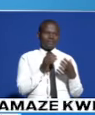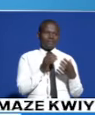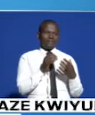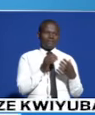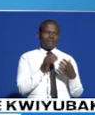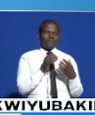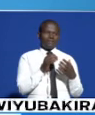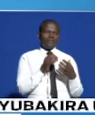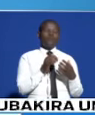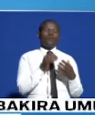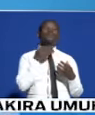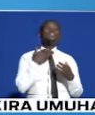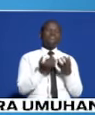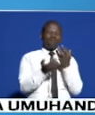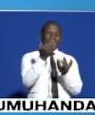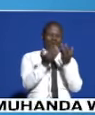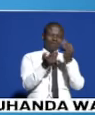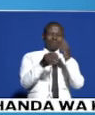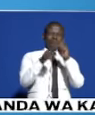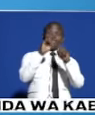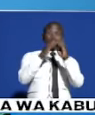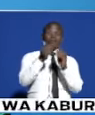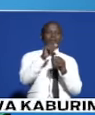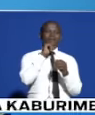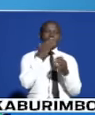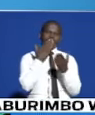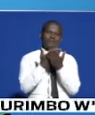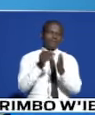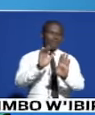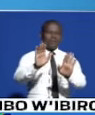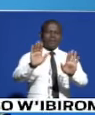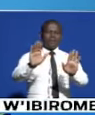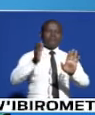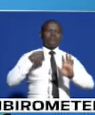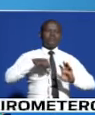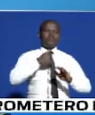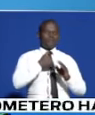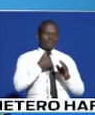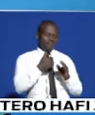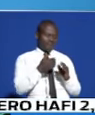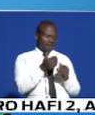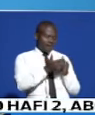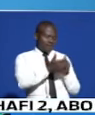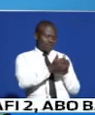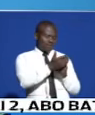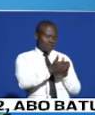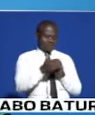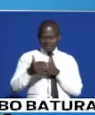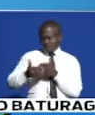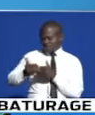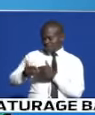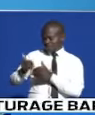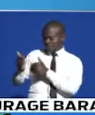uhora ushaka kugutwikira ntabwo ari byiza. Mfite abaturanyi mu karere